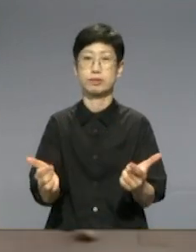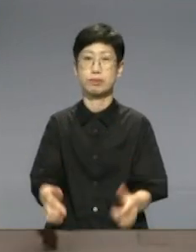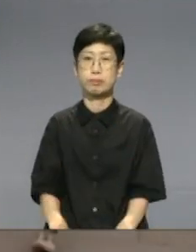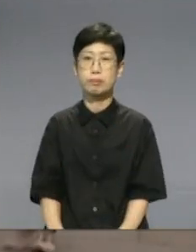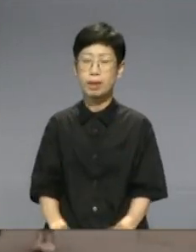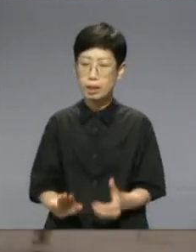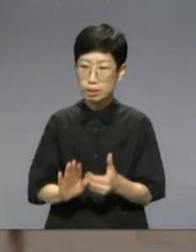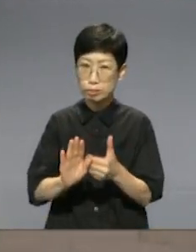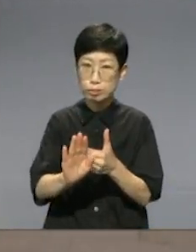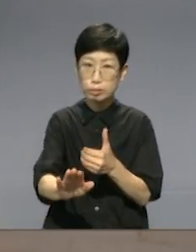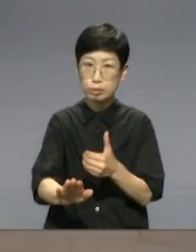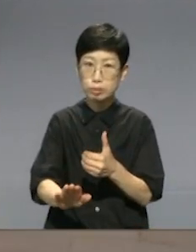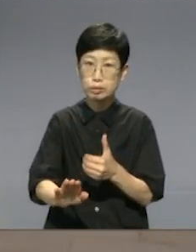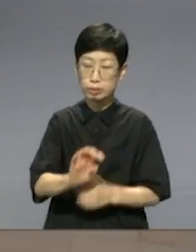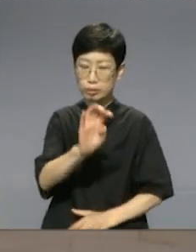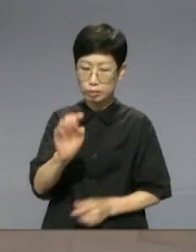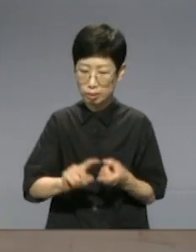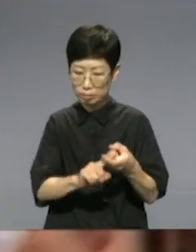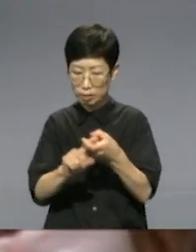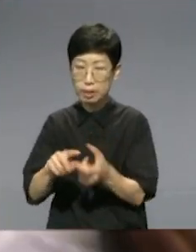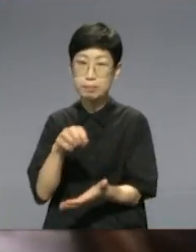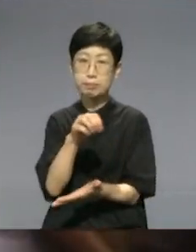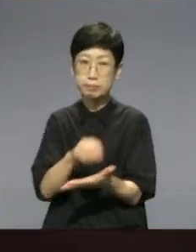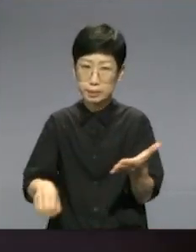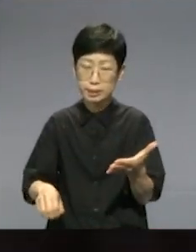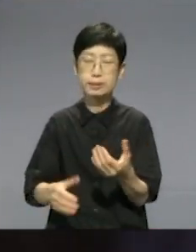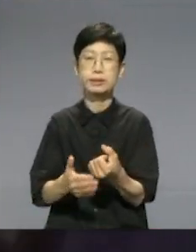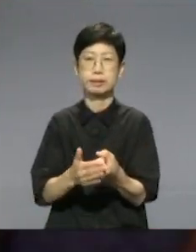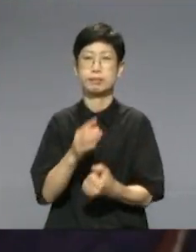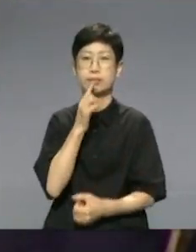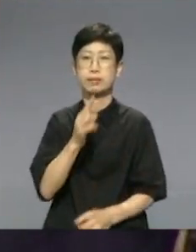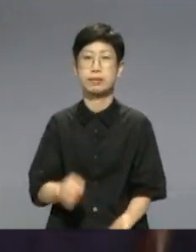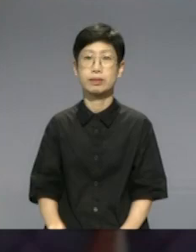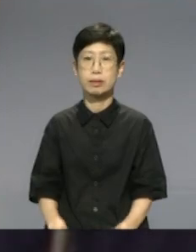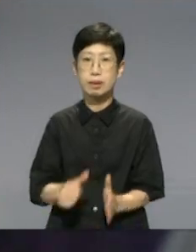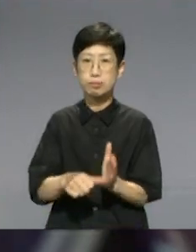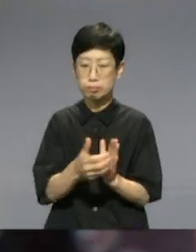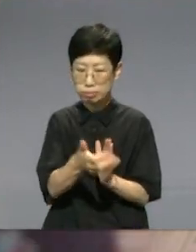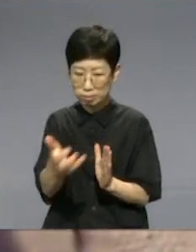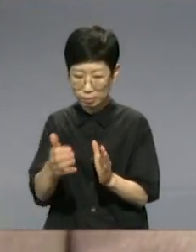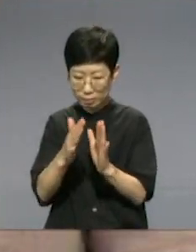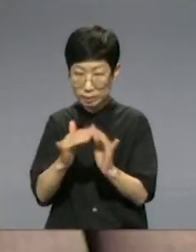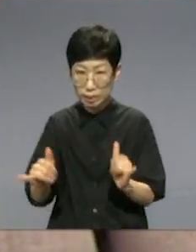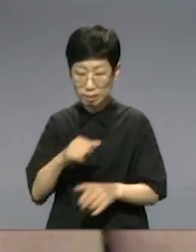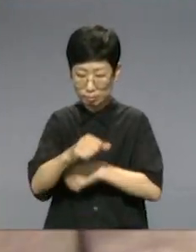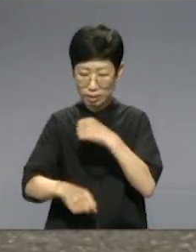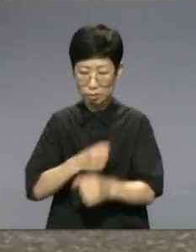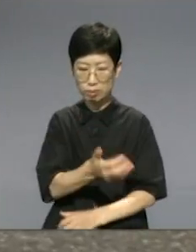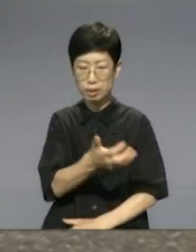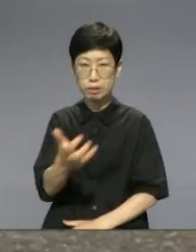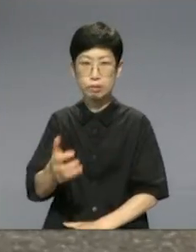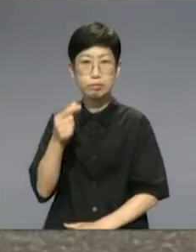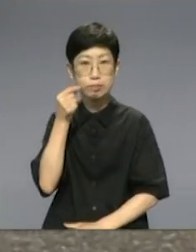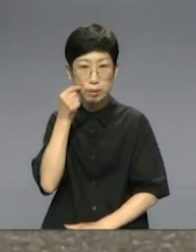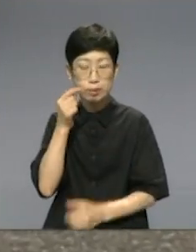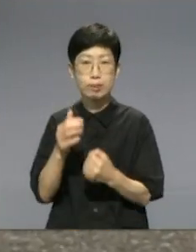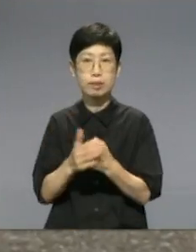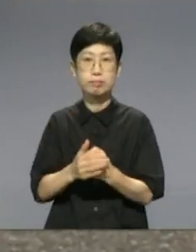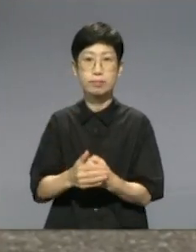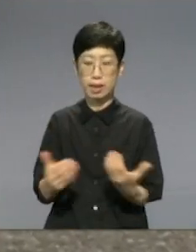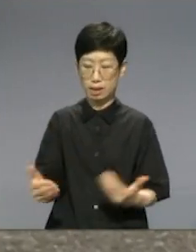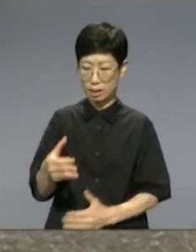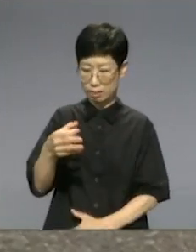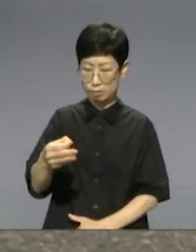그 이유로 브렉시트를 드는 사람들이 많은데요. 물류와 인력의 자유로운 이동이 막혔기 때문에